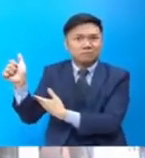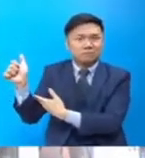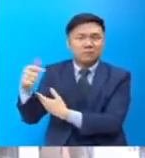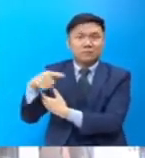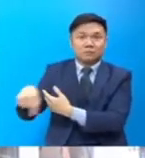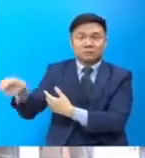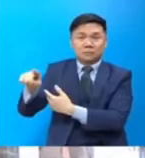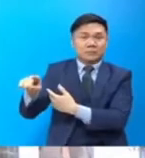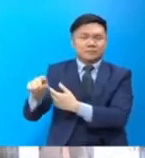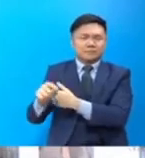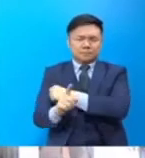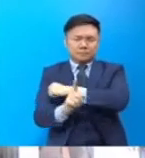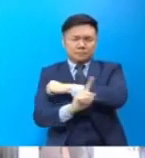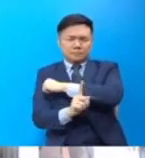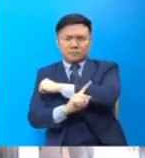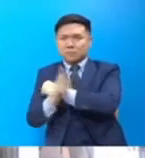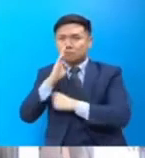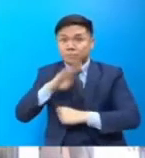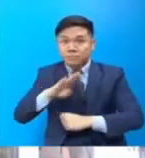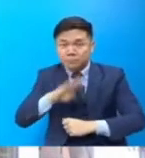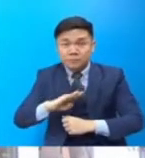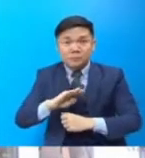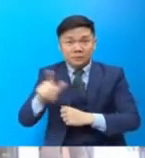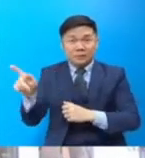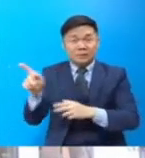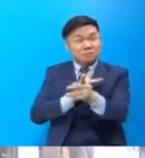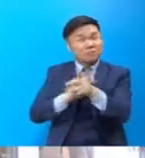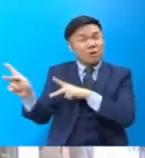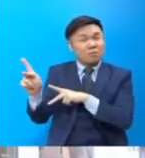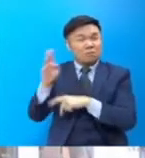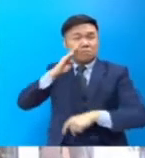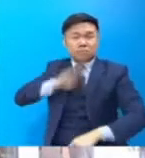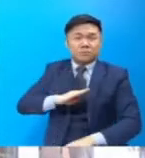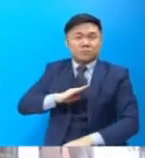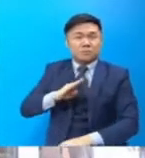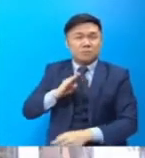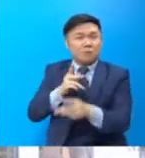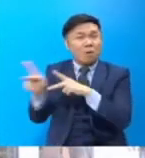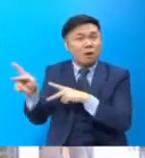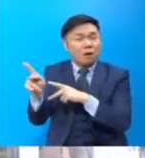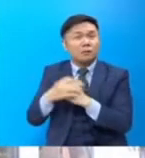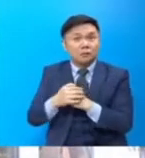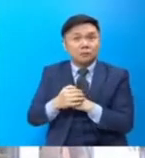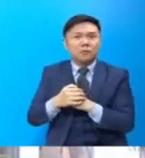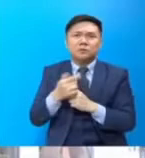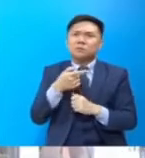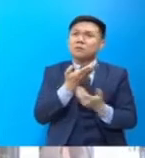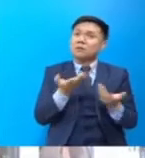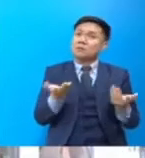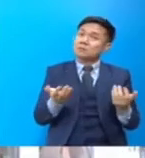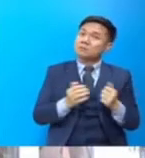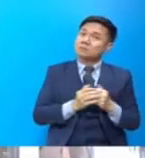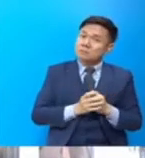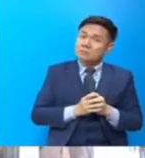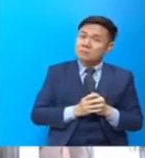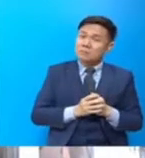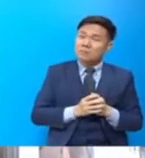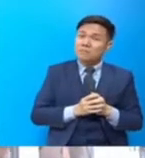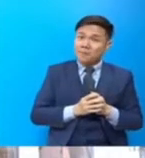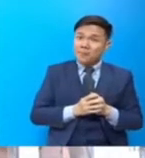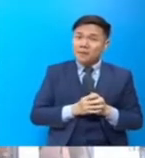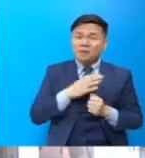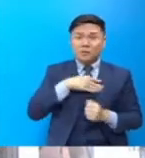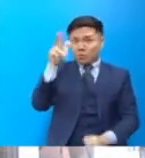jadi kriminal people cremino profesional jadi sewaktu kita pekenoq awake the know